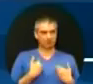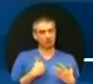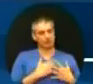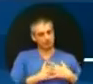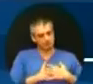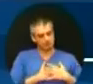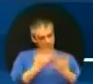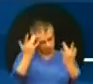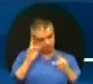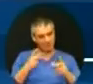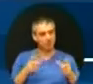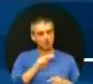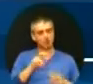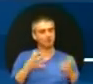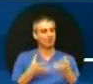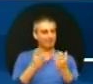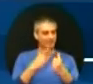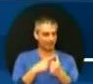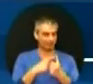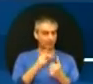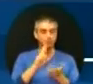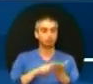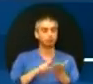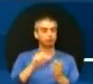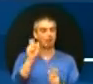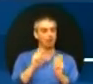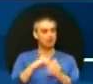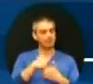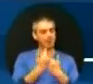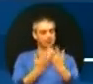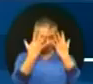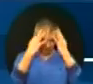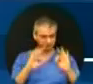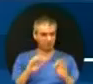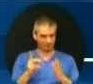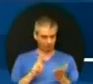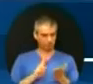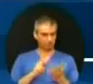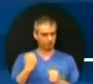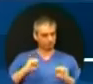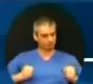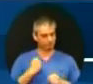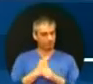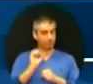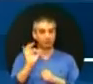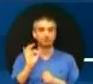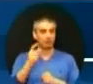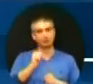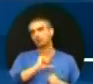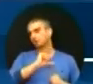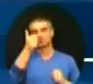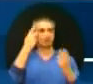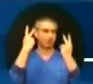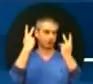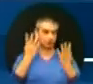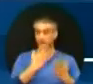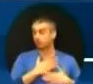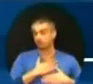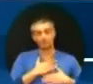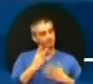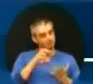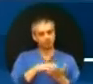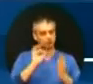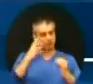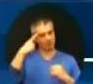עם הסוגיות החברתיות, שהזכות של אדם להתפרנס בכבוד מהגיע כפיו, זה הדבר שהוא בראש מעייניי ובליבה